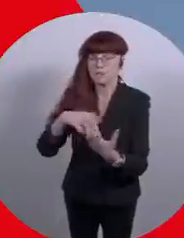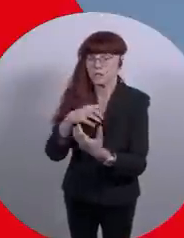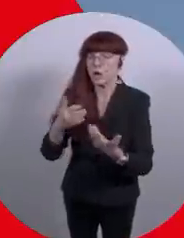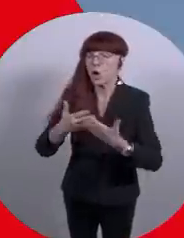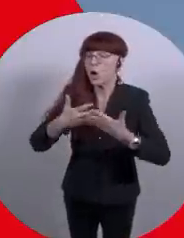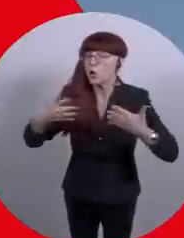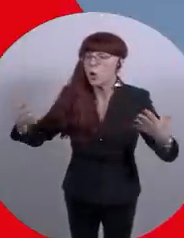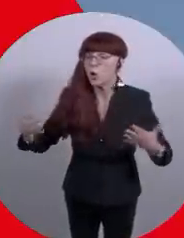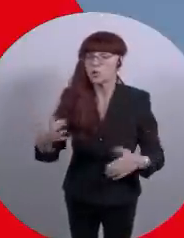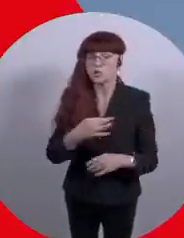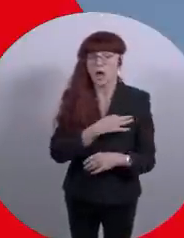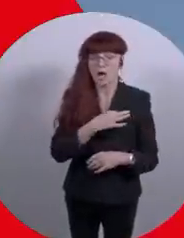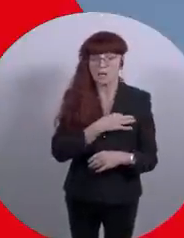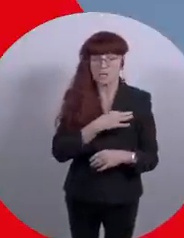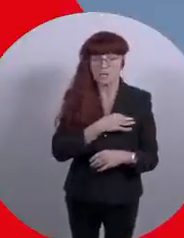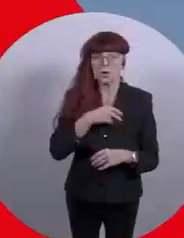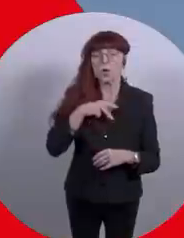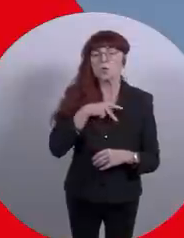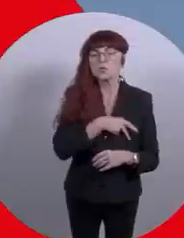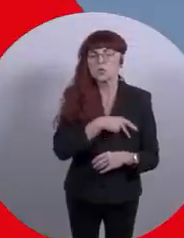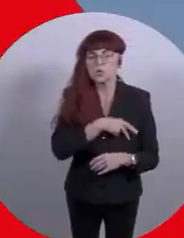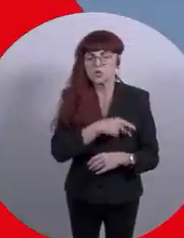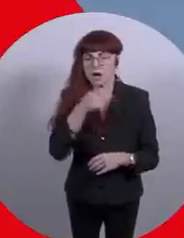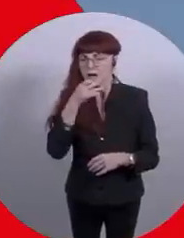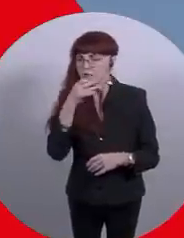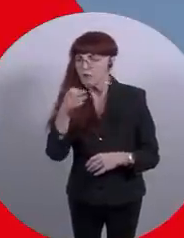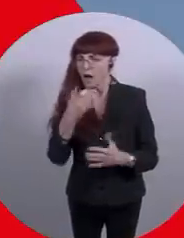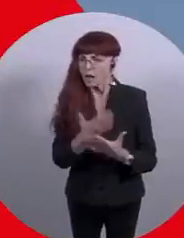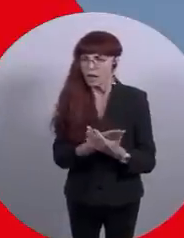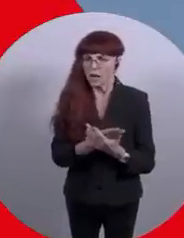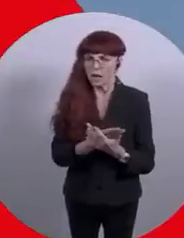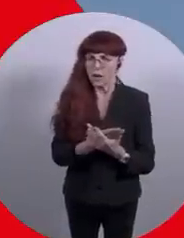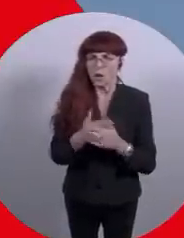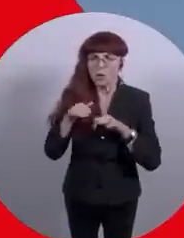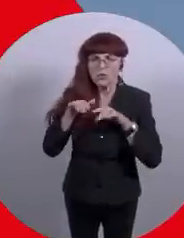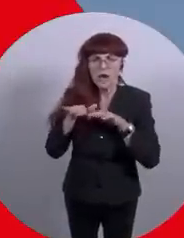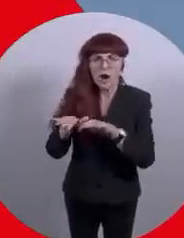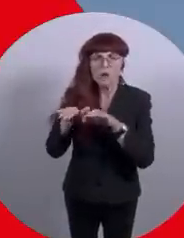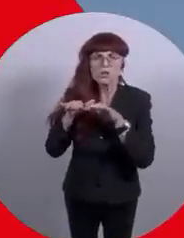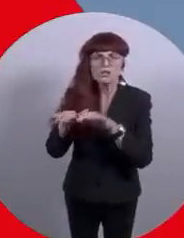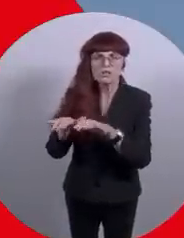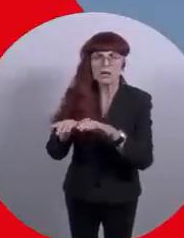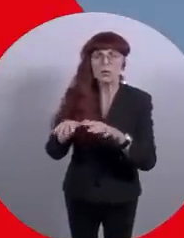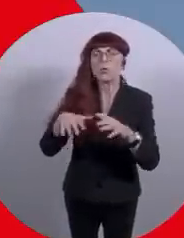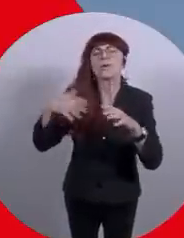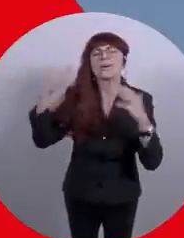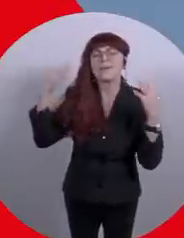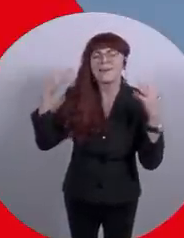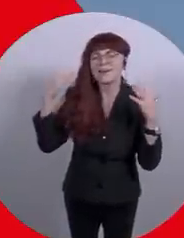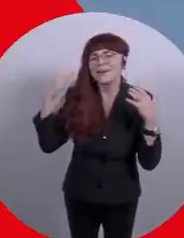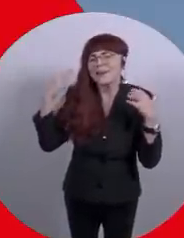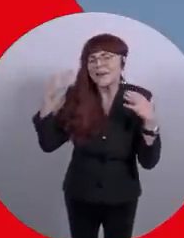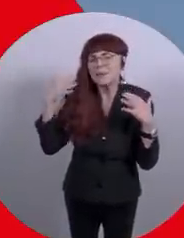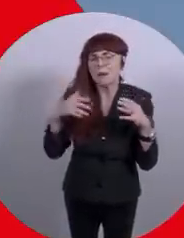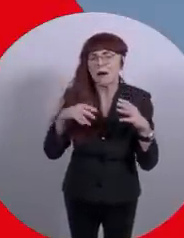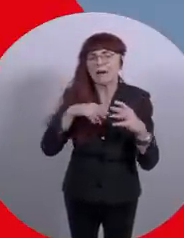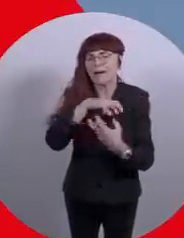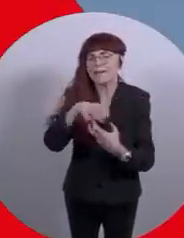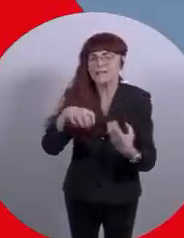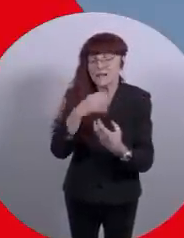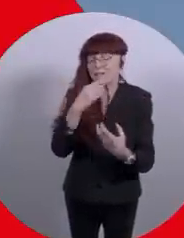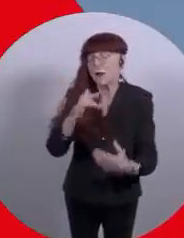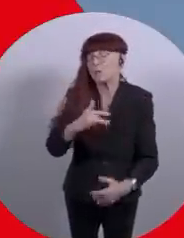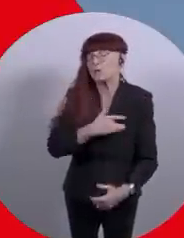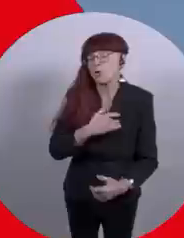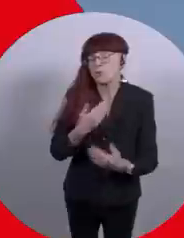eine soziale Frage und die Auswirkungen der Klimakrise werden noch einmal die Ärmsten am härtesten treffen aber deswegen ist wichtig dass